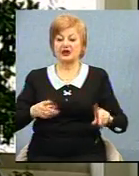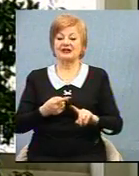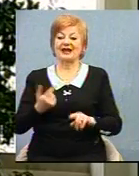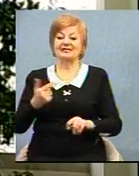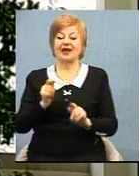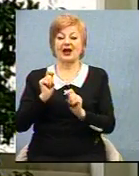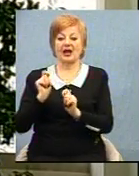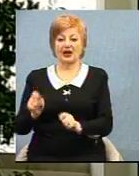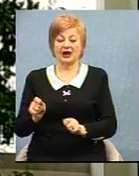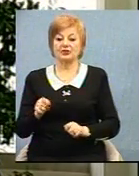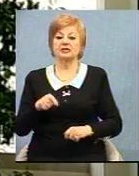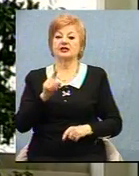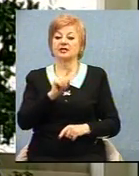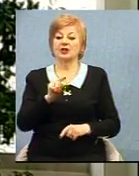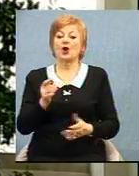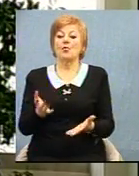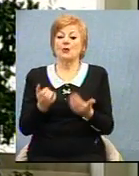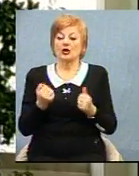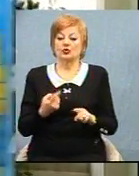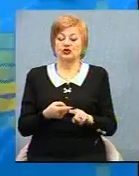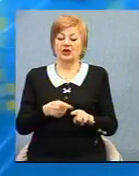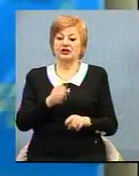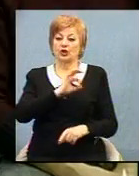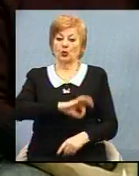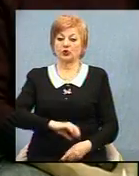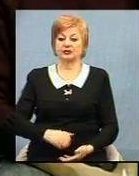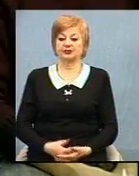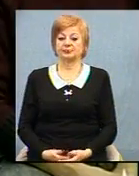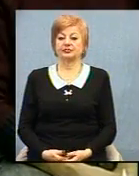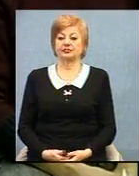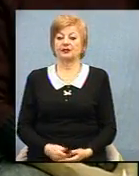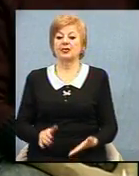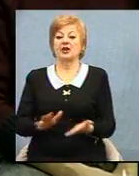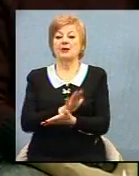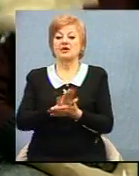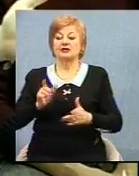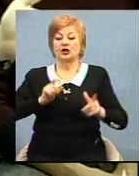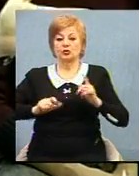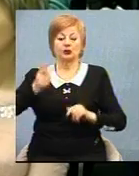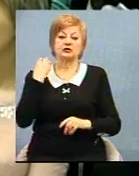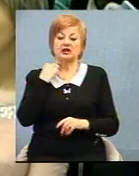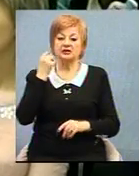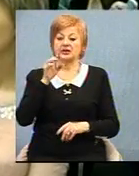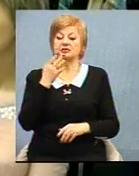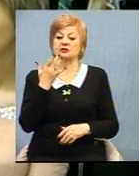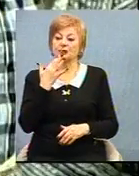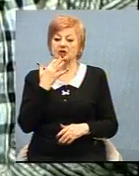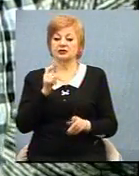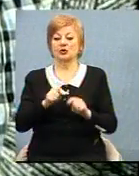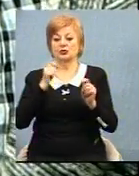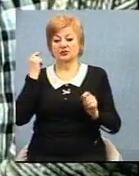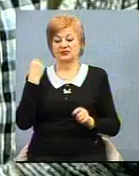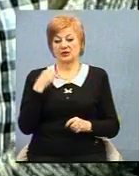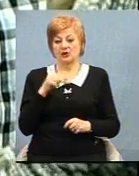их получения этих льгот. Безкоштовні курси англійської мови відкрили в обласному центрі. Хто